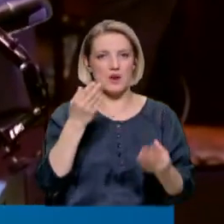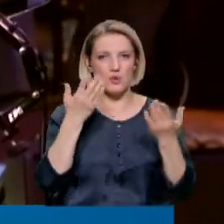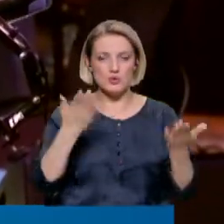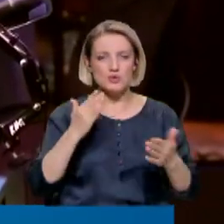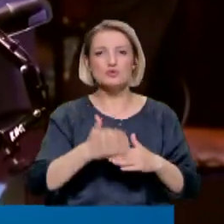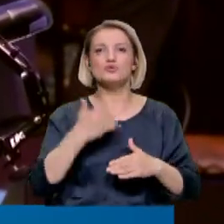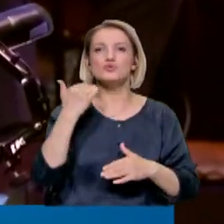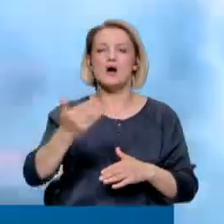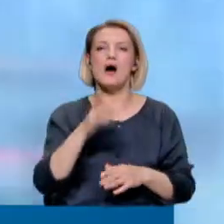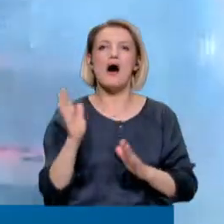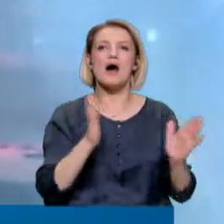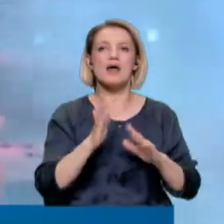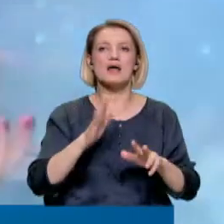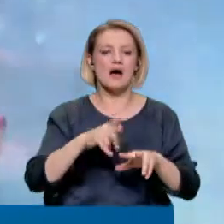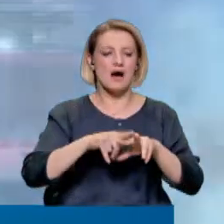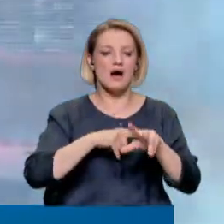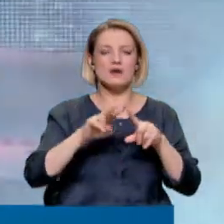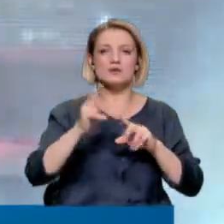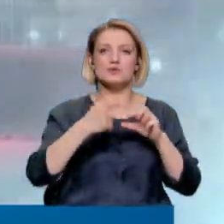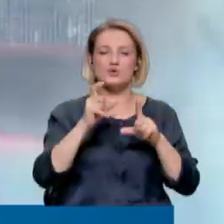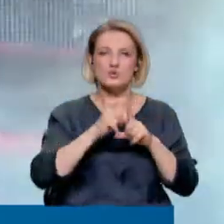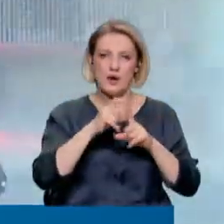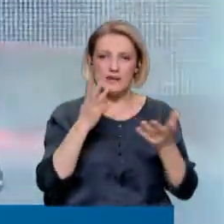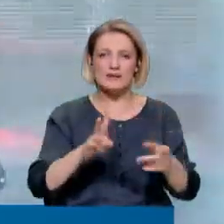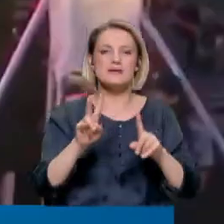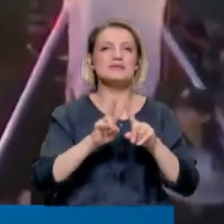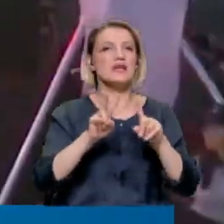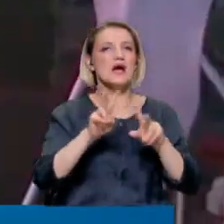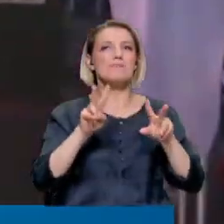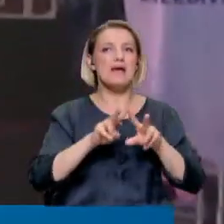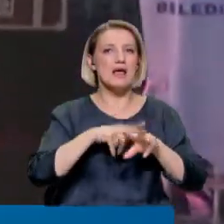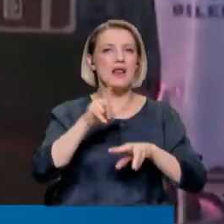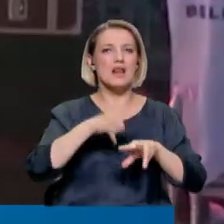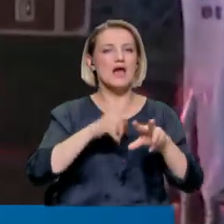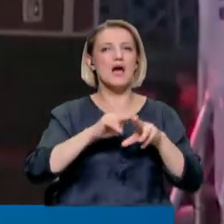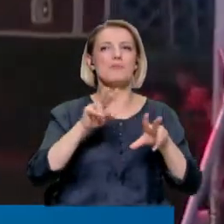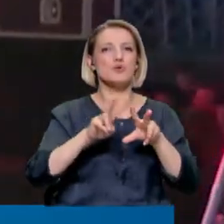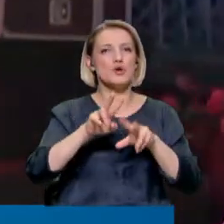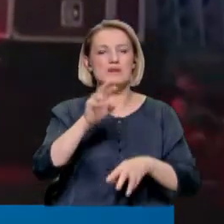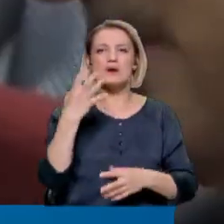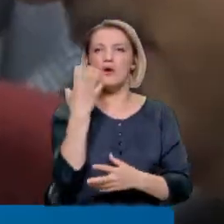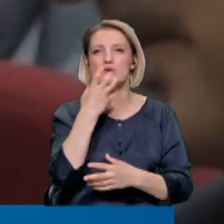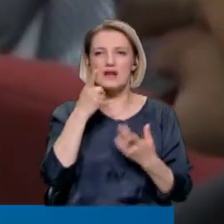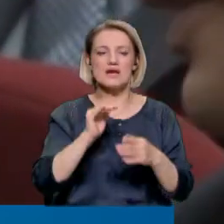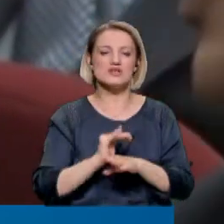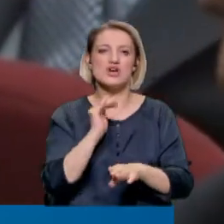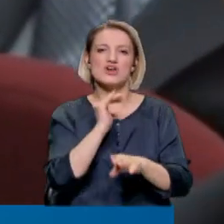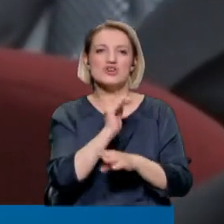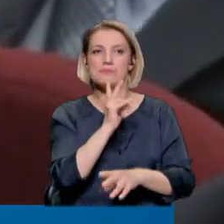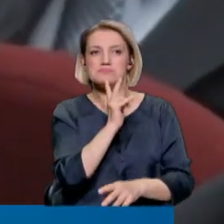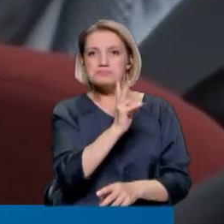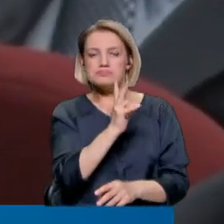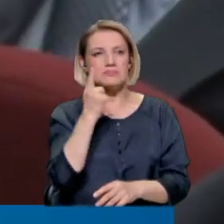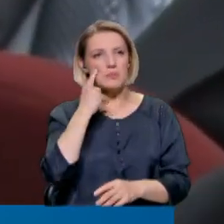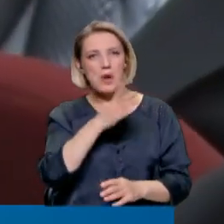edildi ardından aralarında Aynur Doğan yazik oyuncu ve melek mosso gibi sanatçıların konserleri yaşam tarzına müdahale